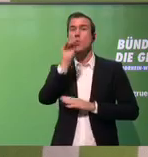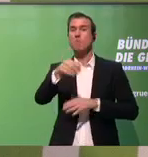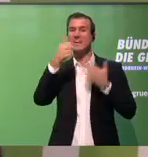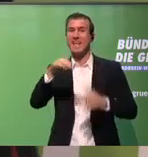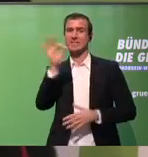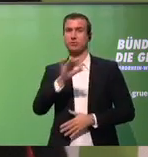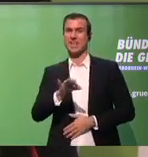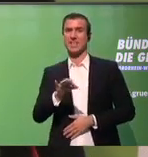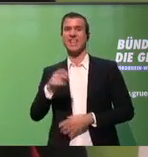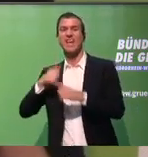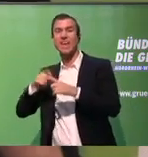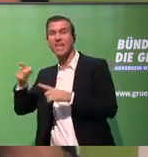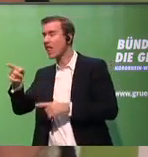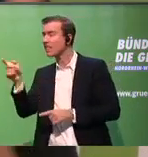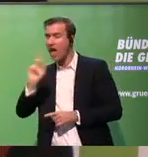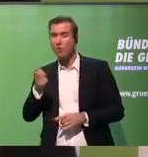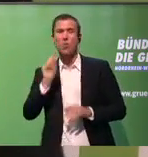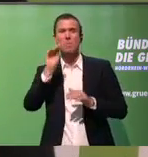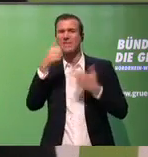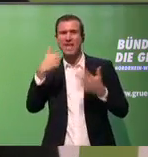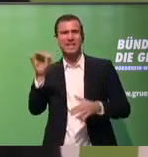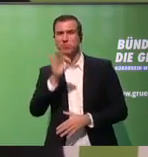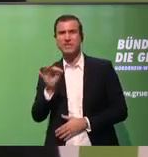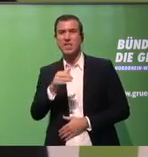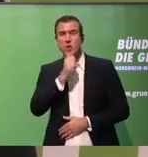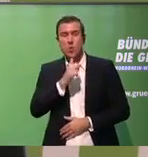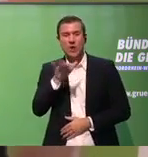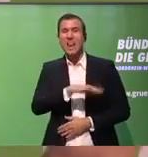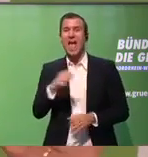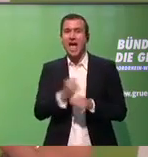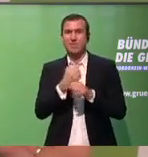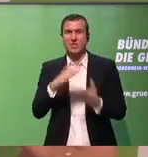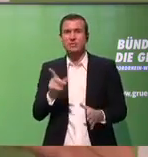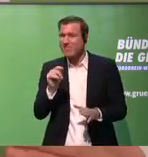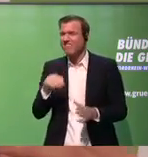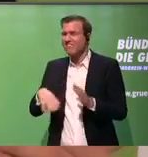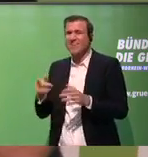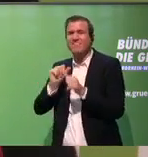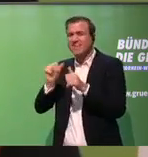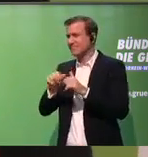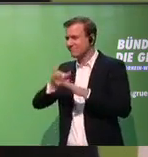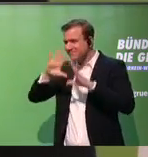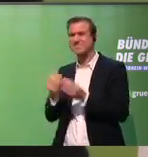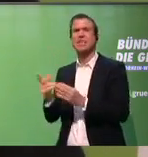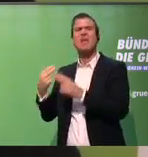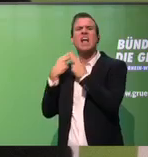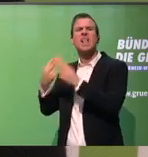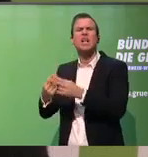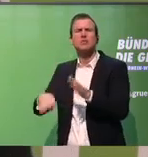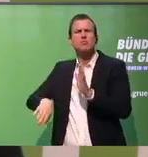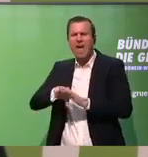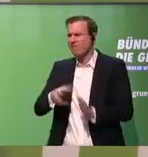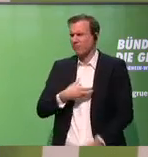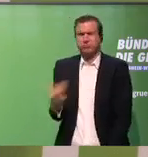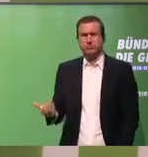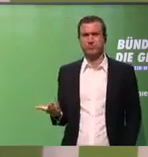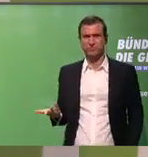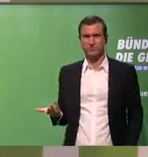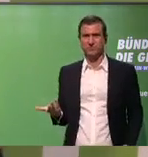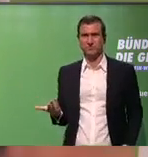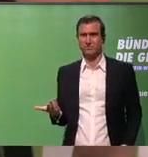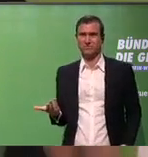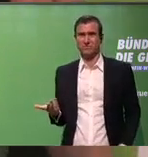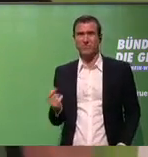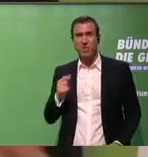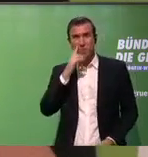in Griechenland etc. Also es ist eine wirklich ganz krasse Geschichte, wo eine ganze Generation fallen gelassen wird. Und das ist eben nicht nur ein Problem